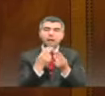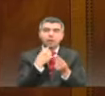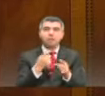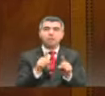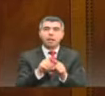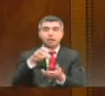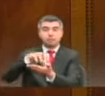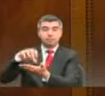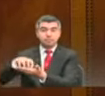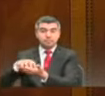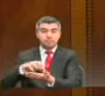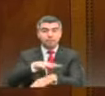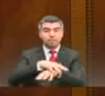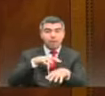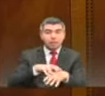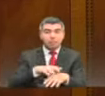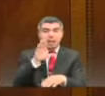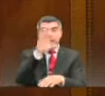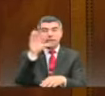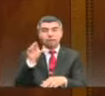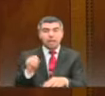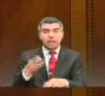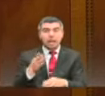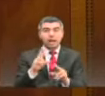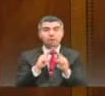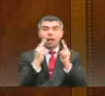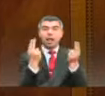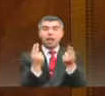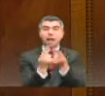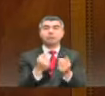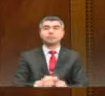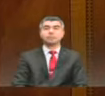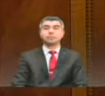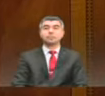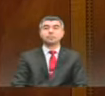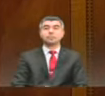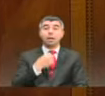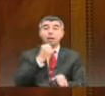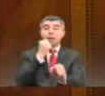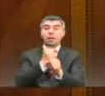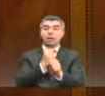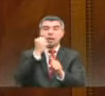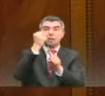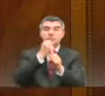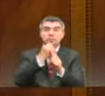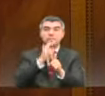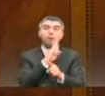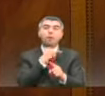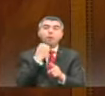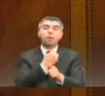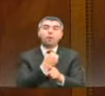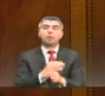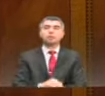الجهوي وعلى المستوى القاري وعلى المستوى الدولي. وستعمل الحكومة وفق التوجهات